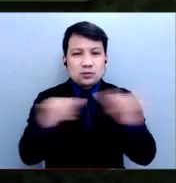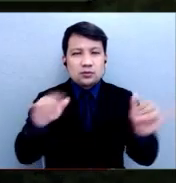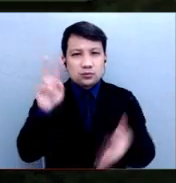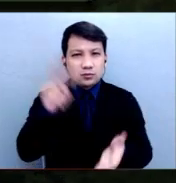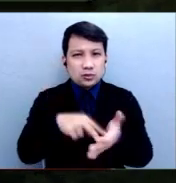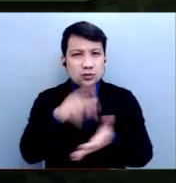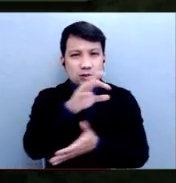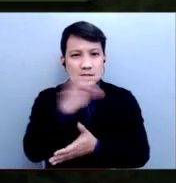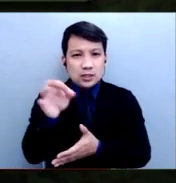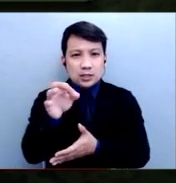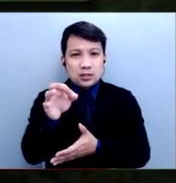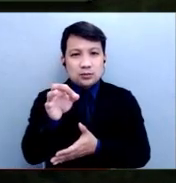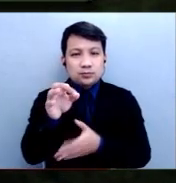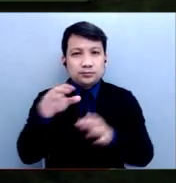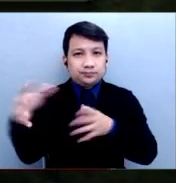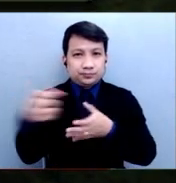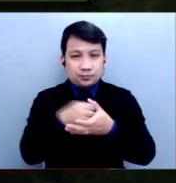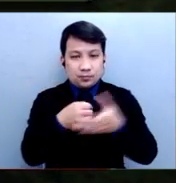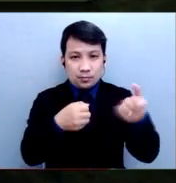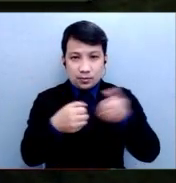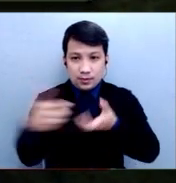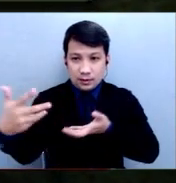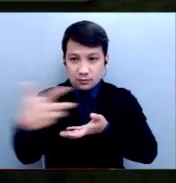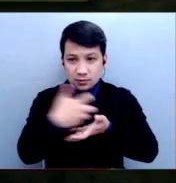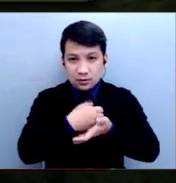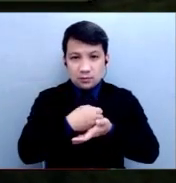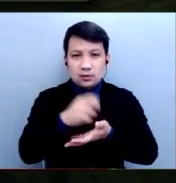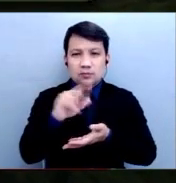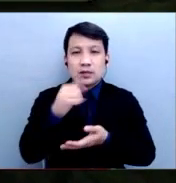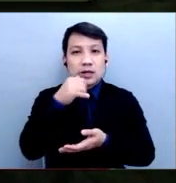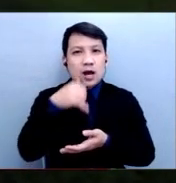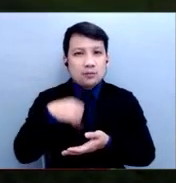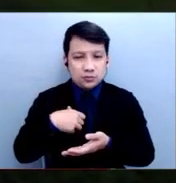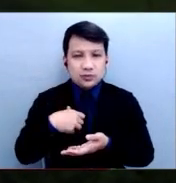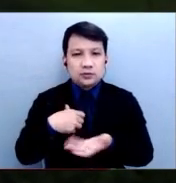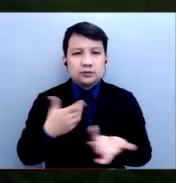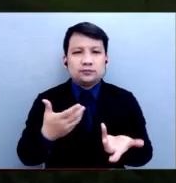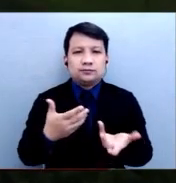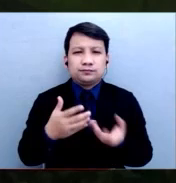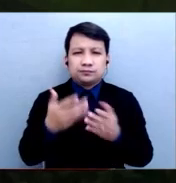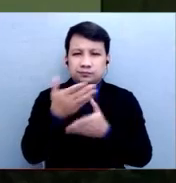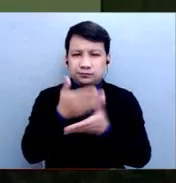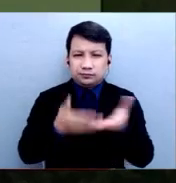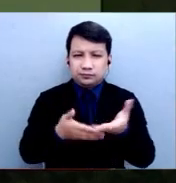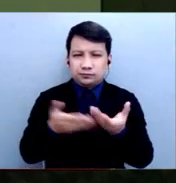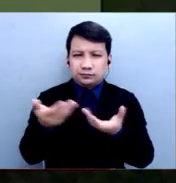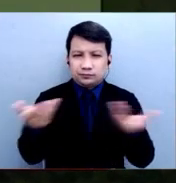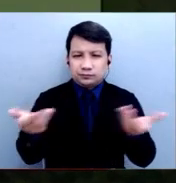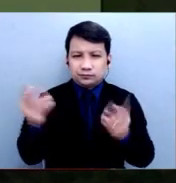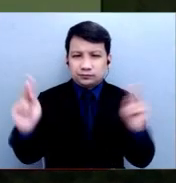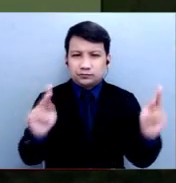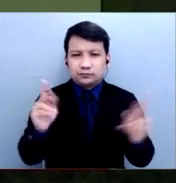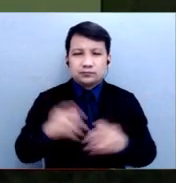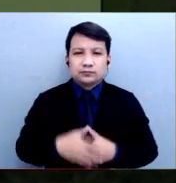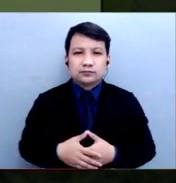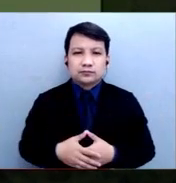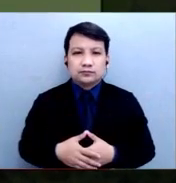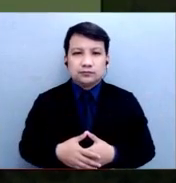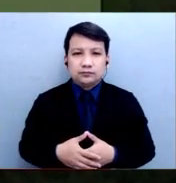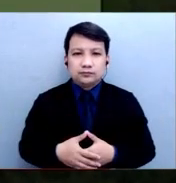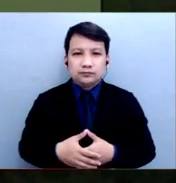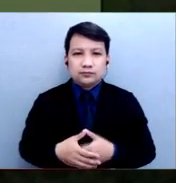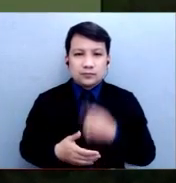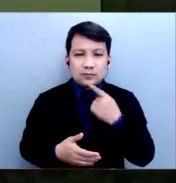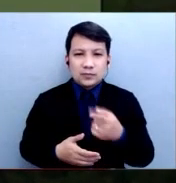2,900 po ang nakalap nating mentions tungkol dyan mula kahapon. Pero hati ang sentimiento ng netizens dyan dahil mas lamang